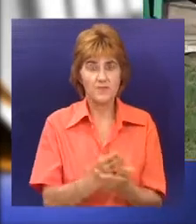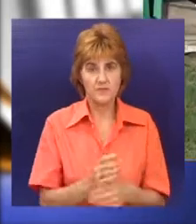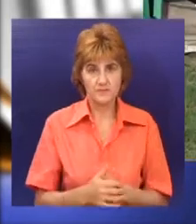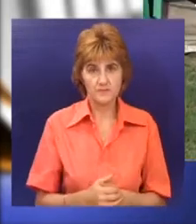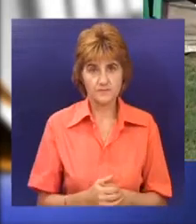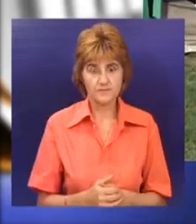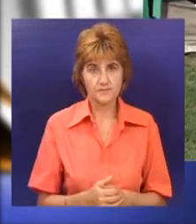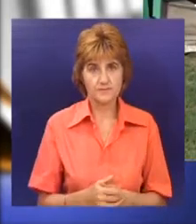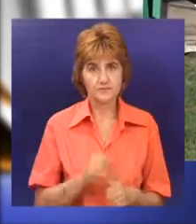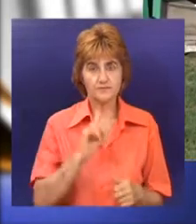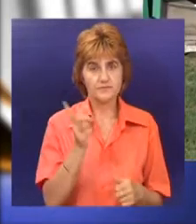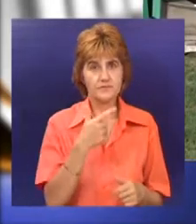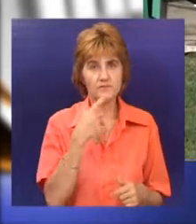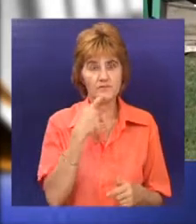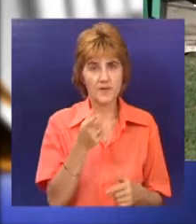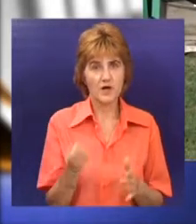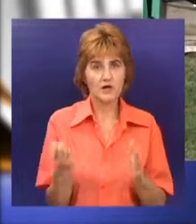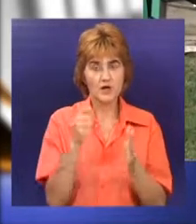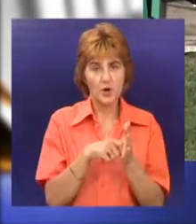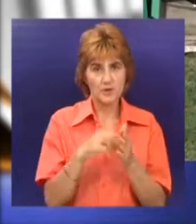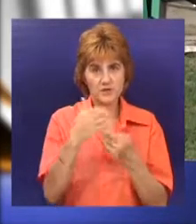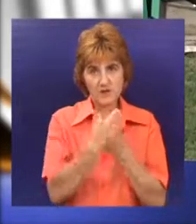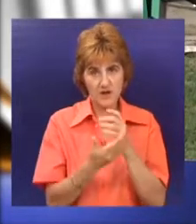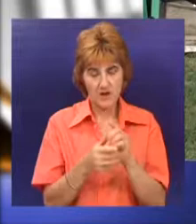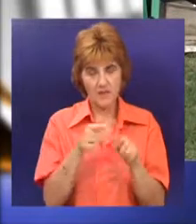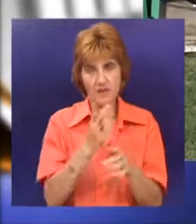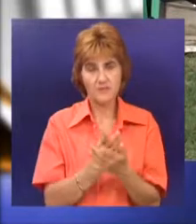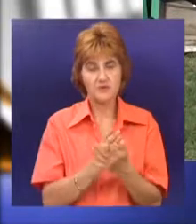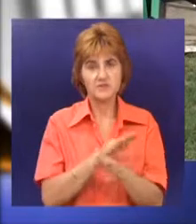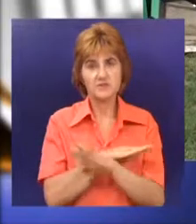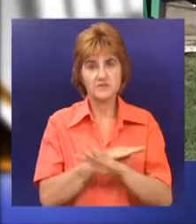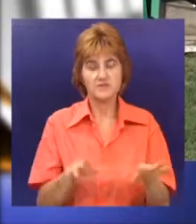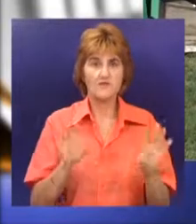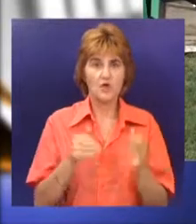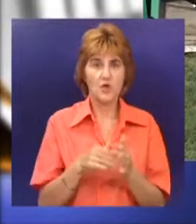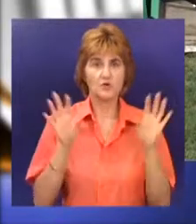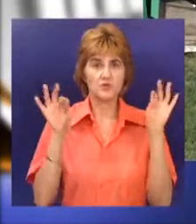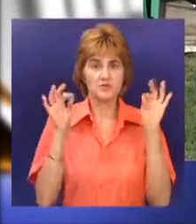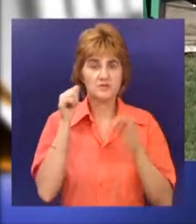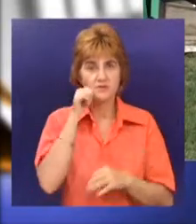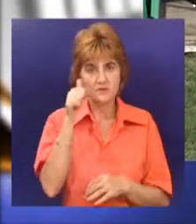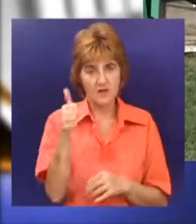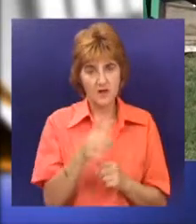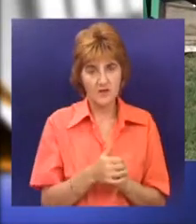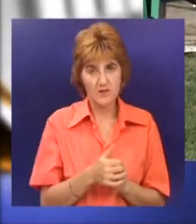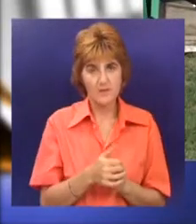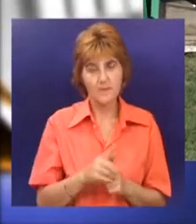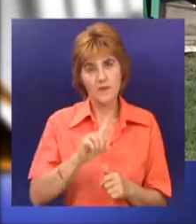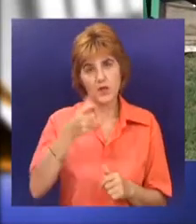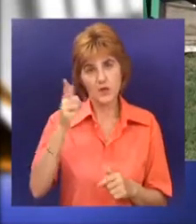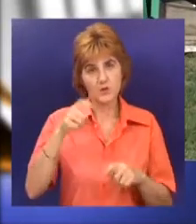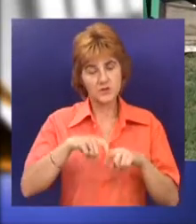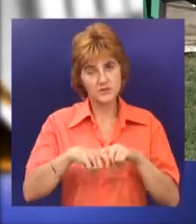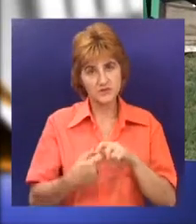prođe. Na produktnoj berzi očekuju da će posao otkupa pšenice za robne rezerve biti završen za 10 radnih dana. Što se ostalih